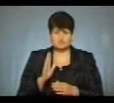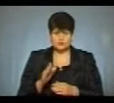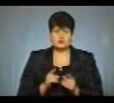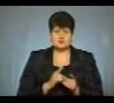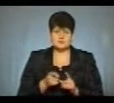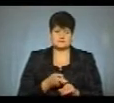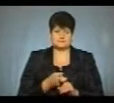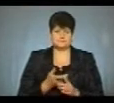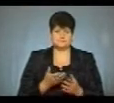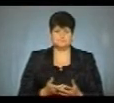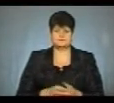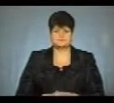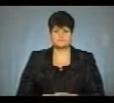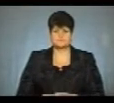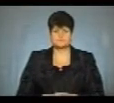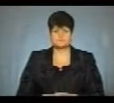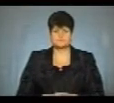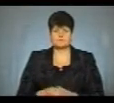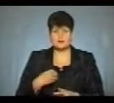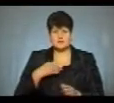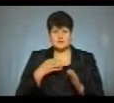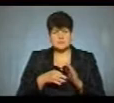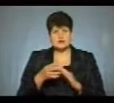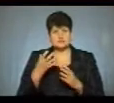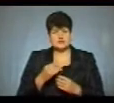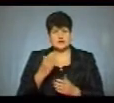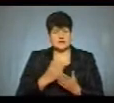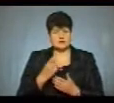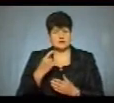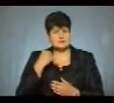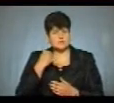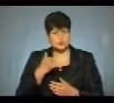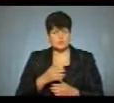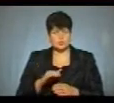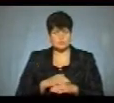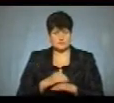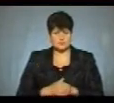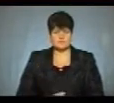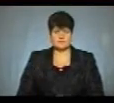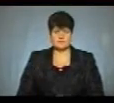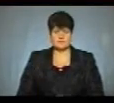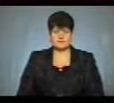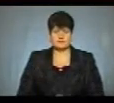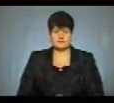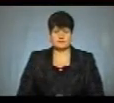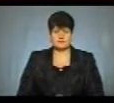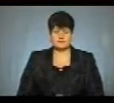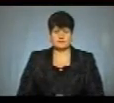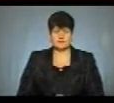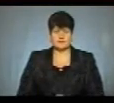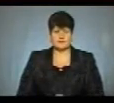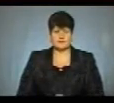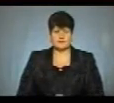вже застосовуватися. Мені підказують, є ще один телефонний дзвінок. Доброго вечора. Я так не